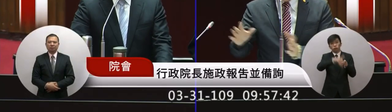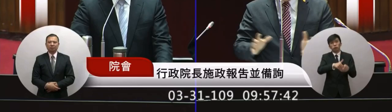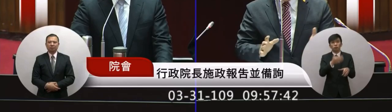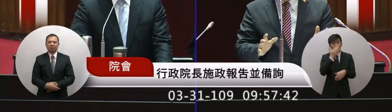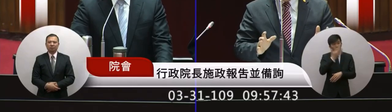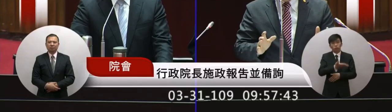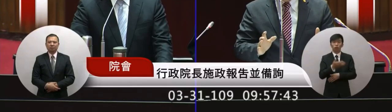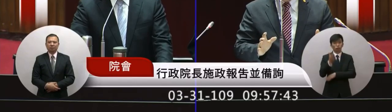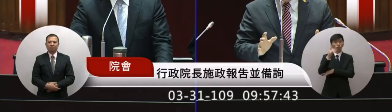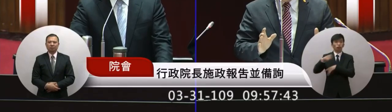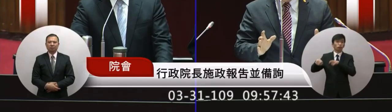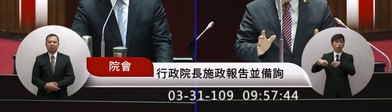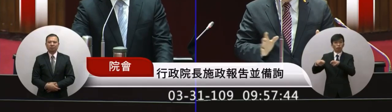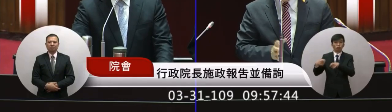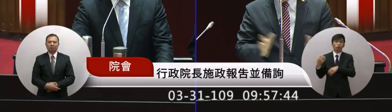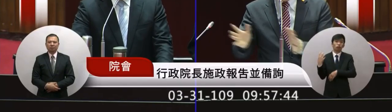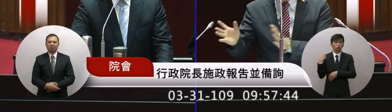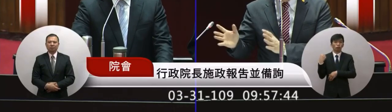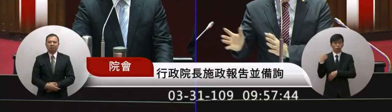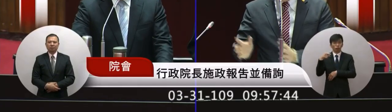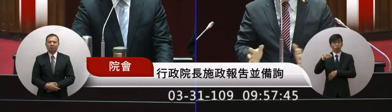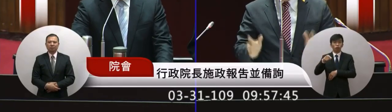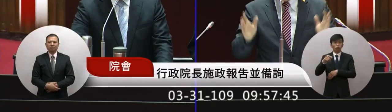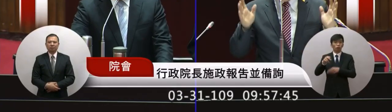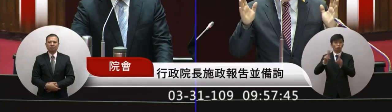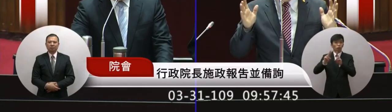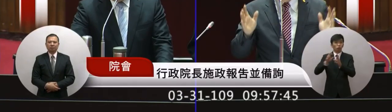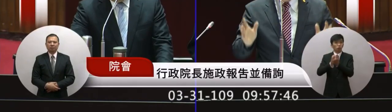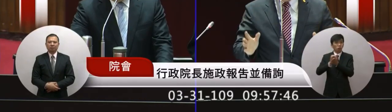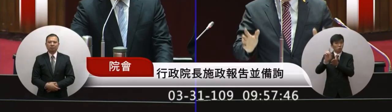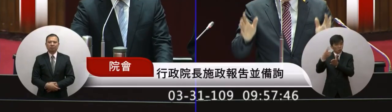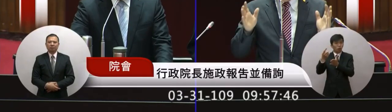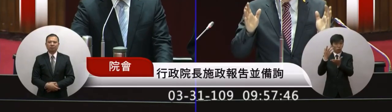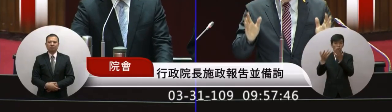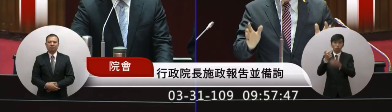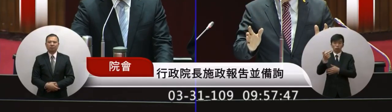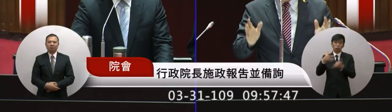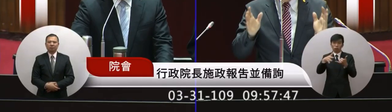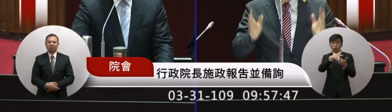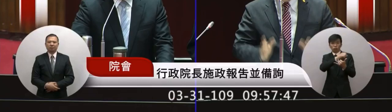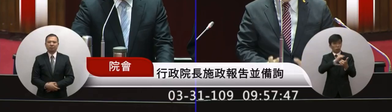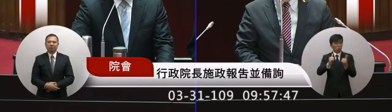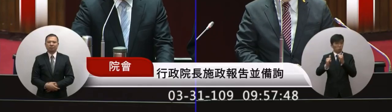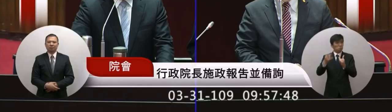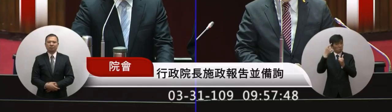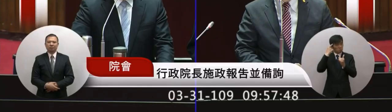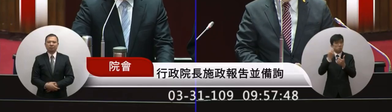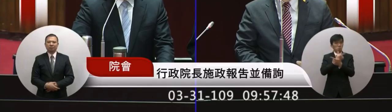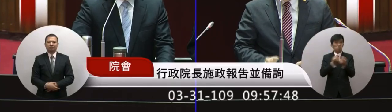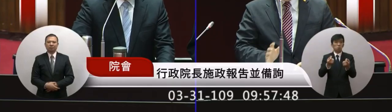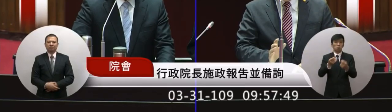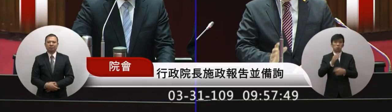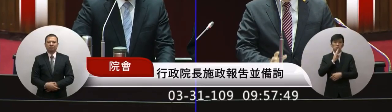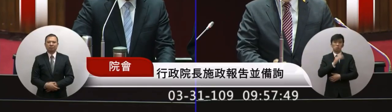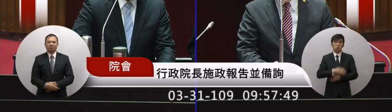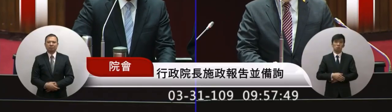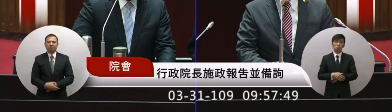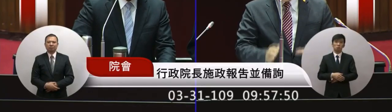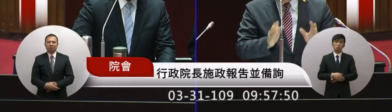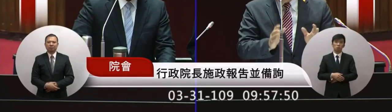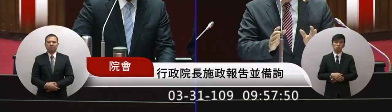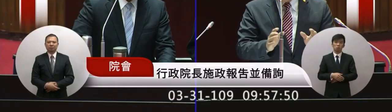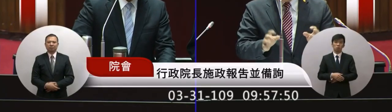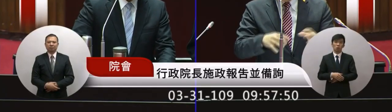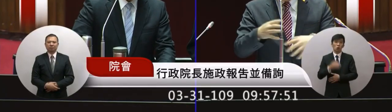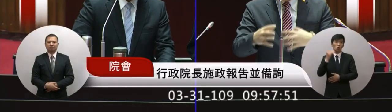策就非常好，台湾的能源政策更清楚，而且是全国的国民达成一致的共识。那如果说